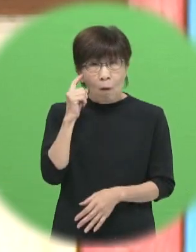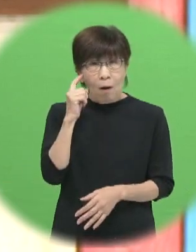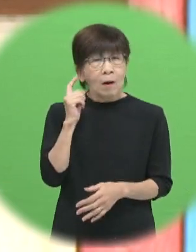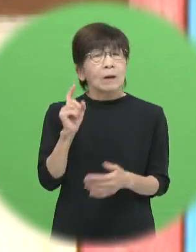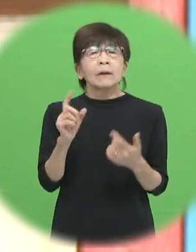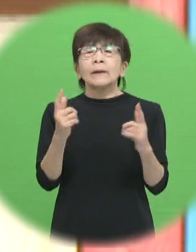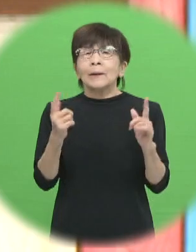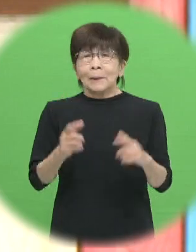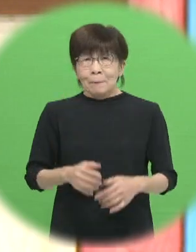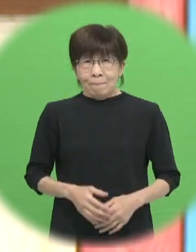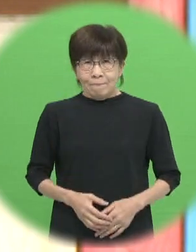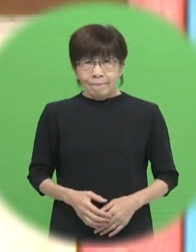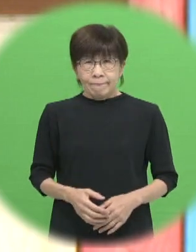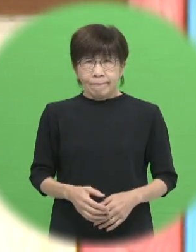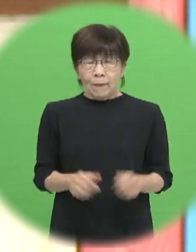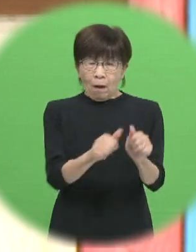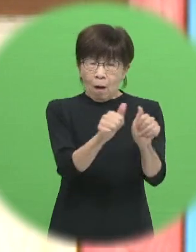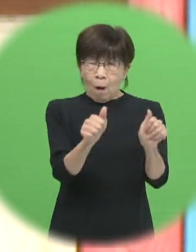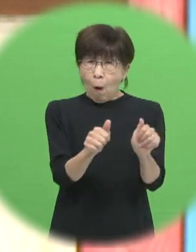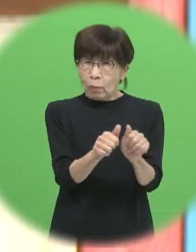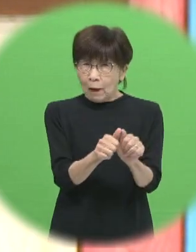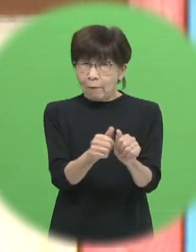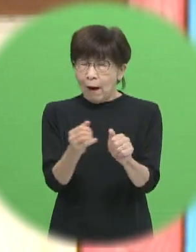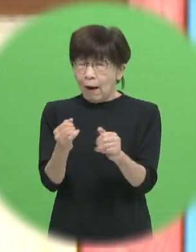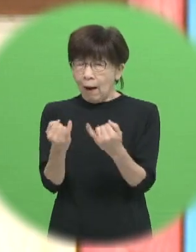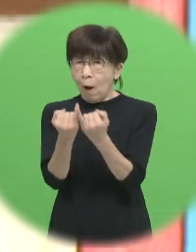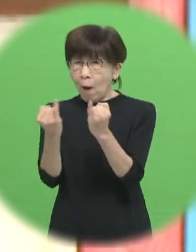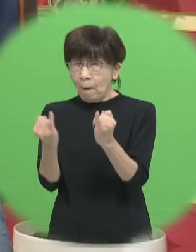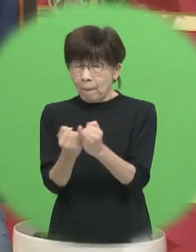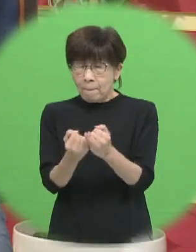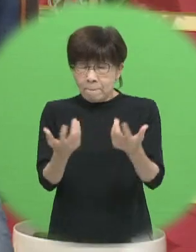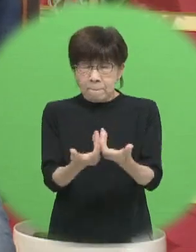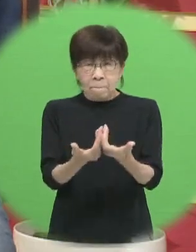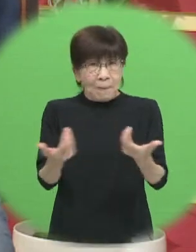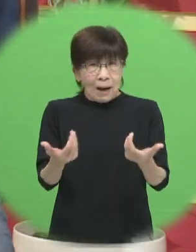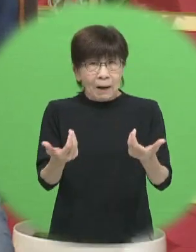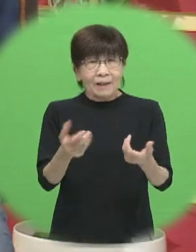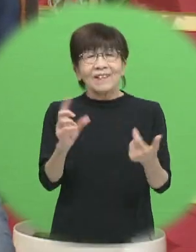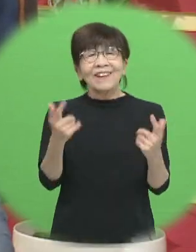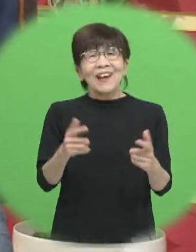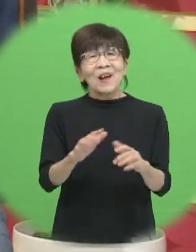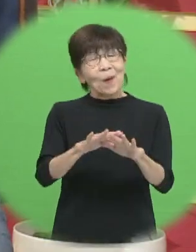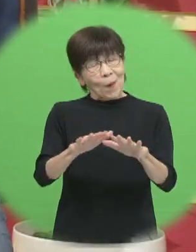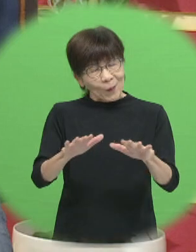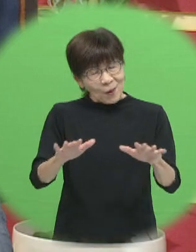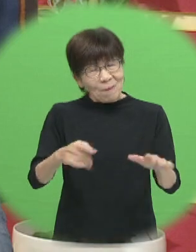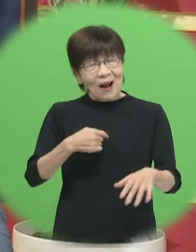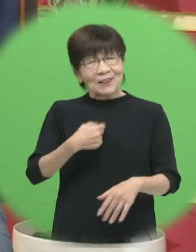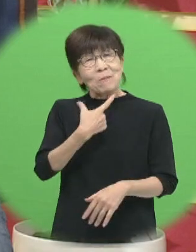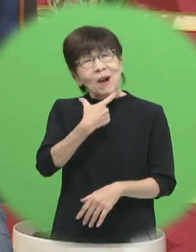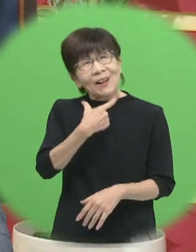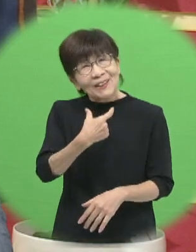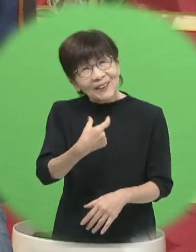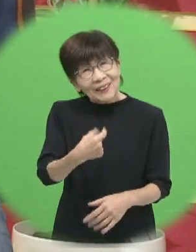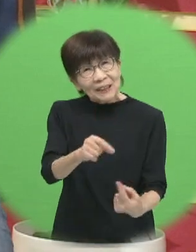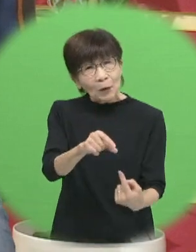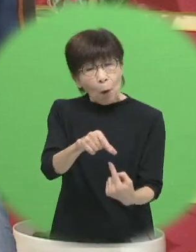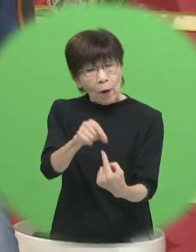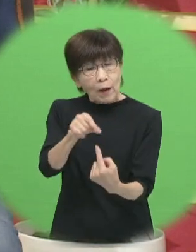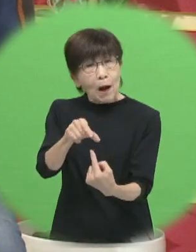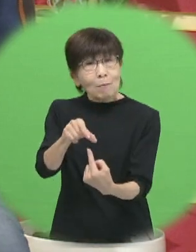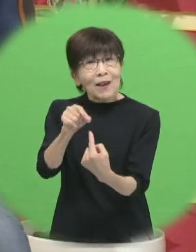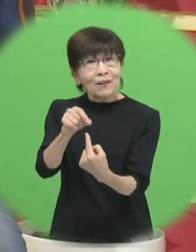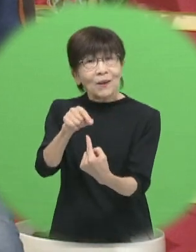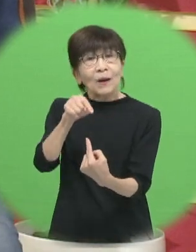うん、こう女は男はという決めつけではなくて、うん、子どもが自分の好きなものを選べるっていう、